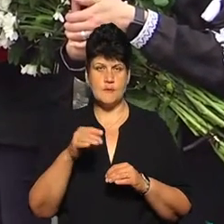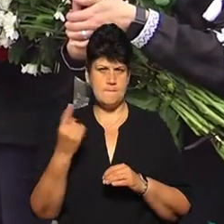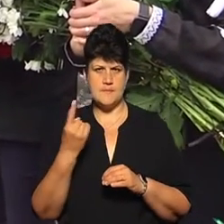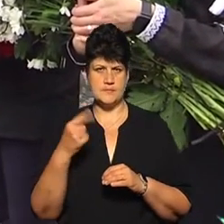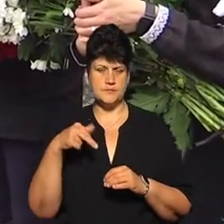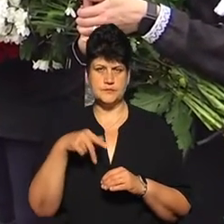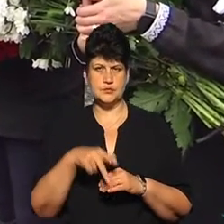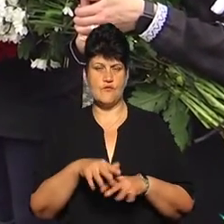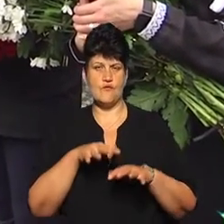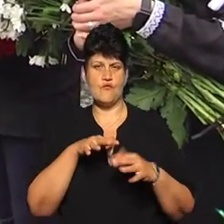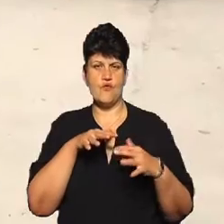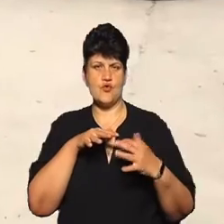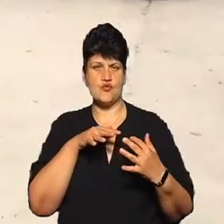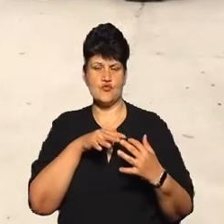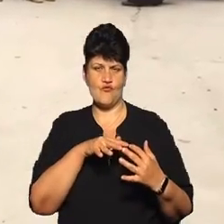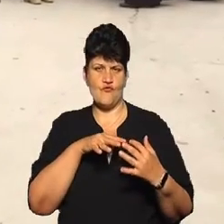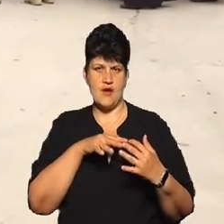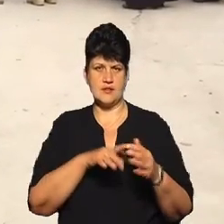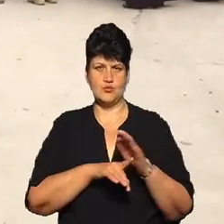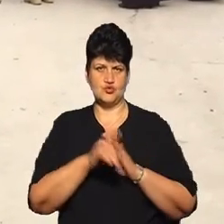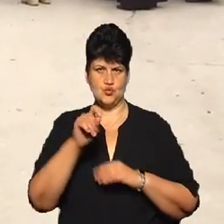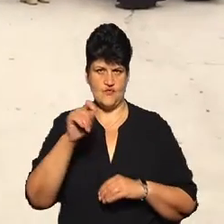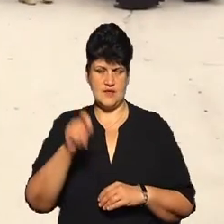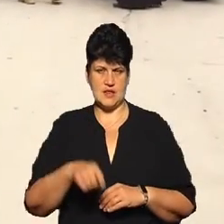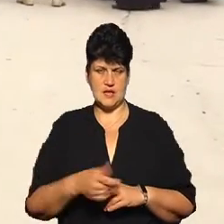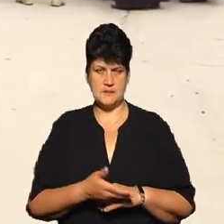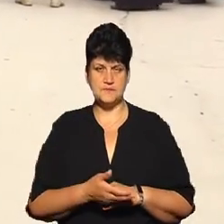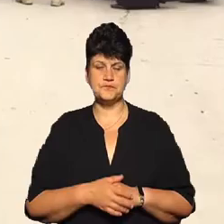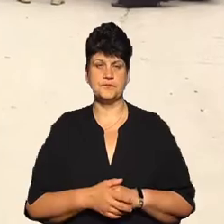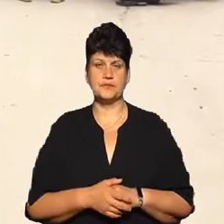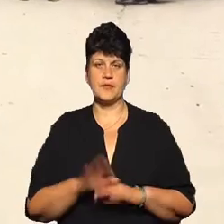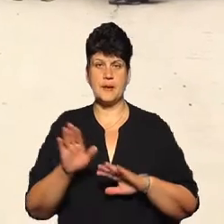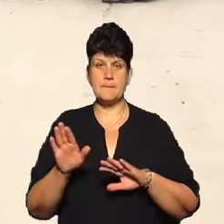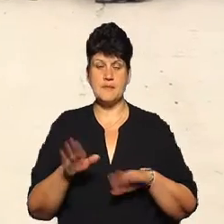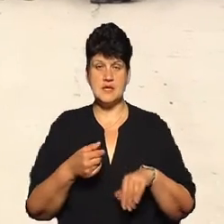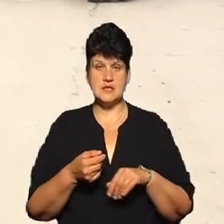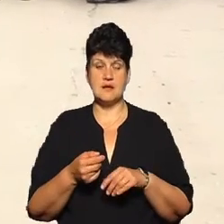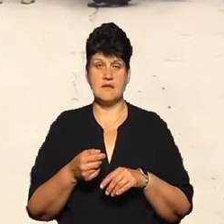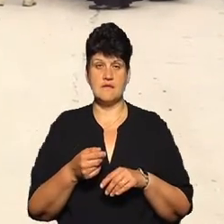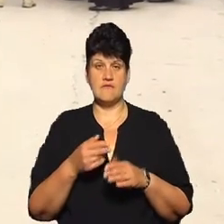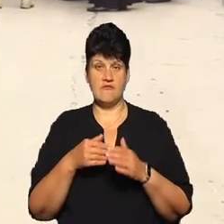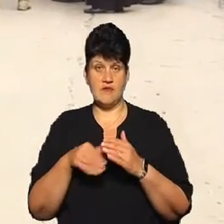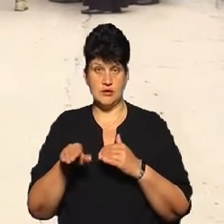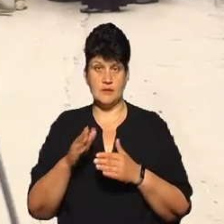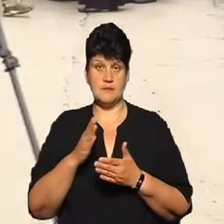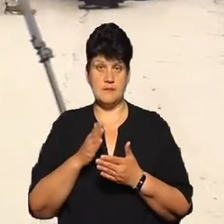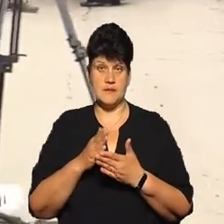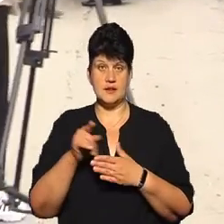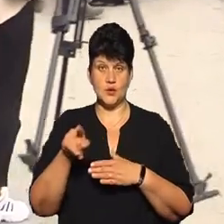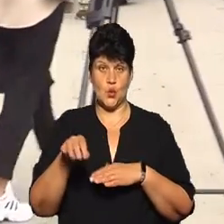після початку повномасштабної війни. Після виходу ми мали його одружити,